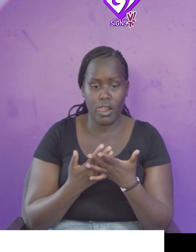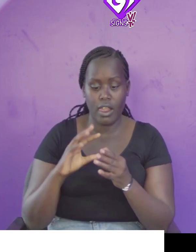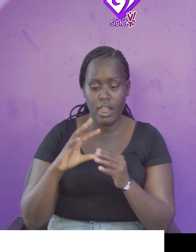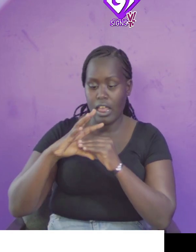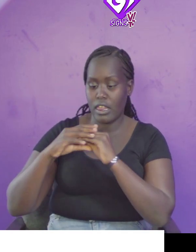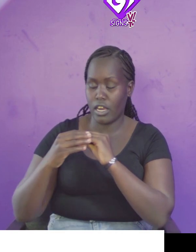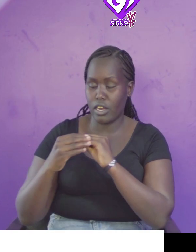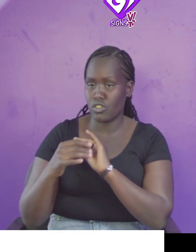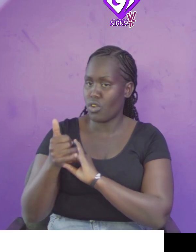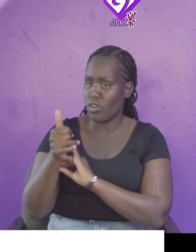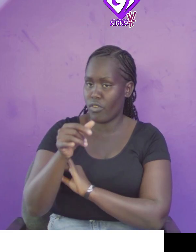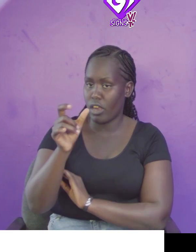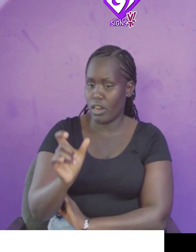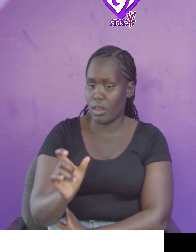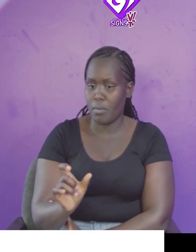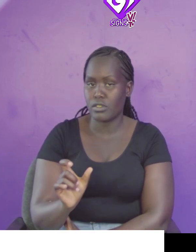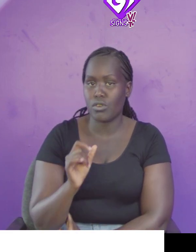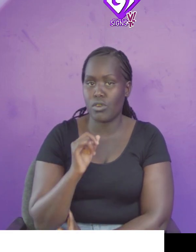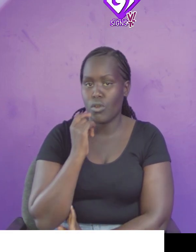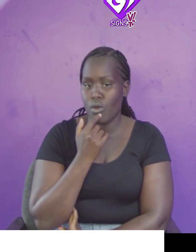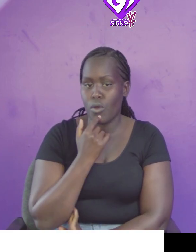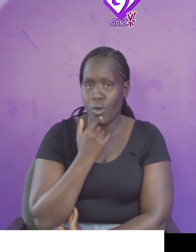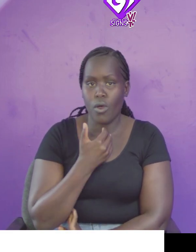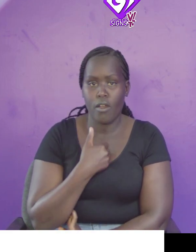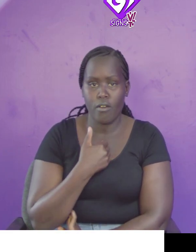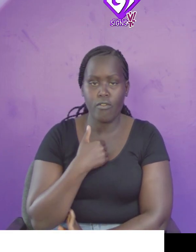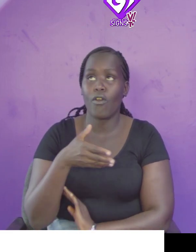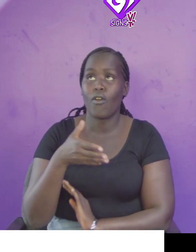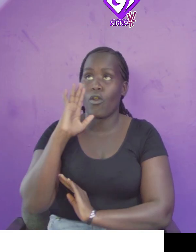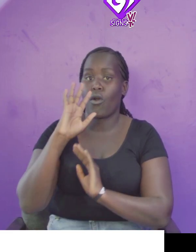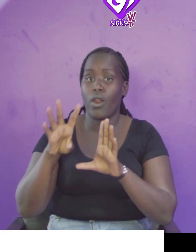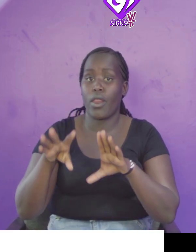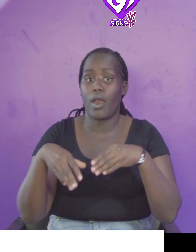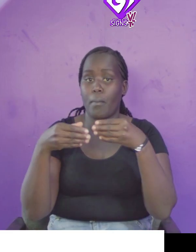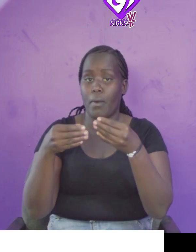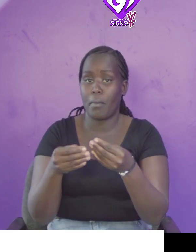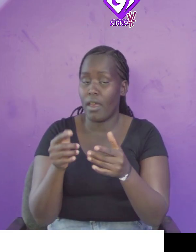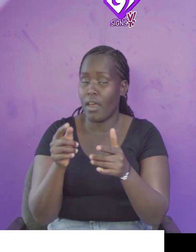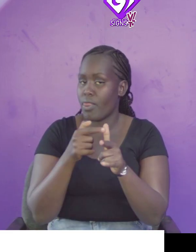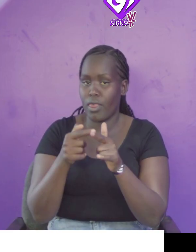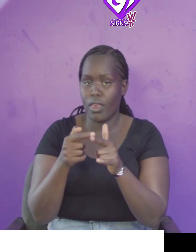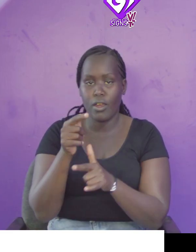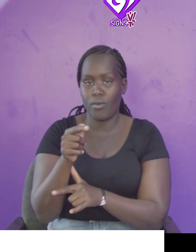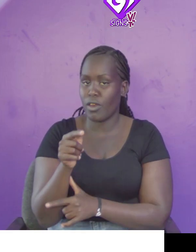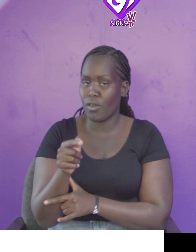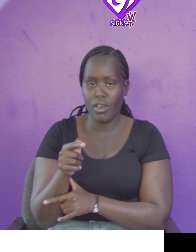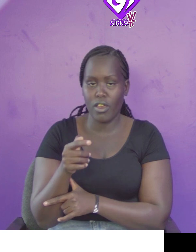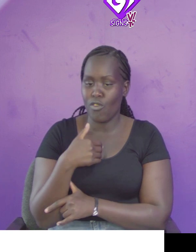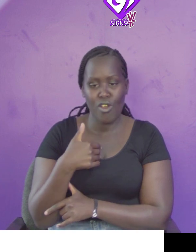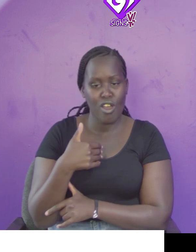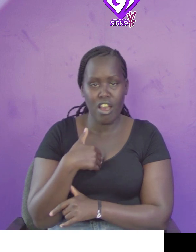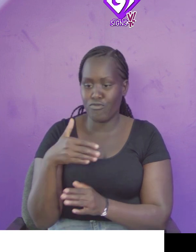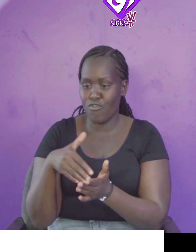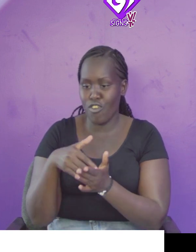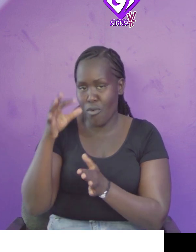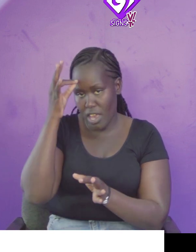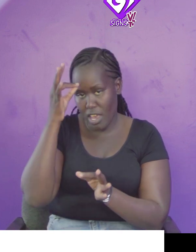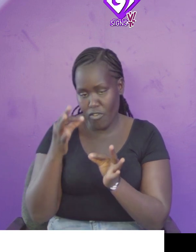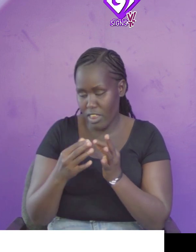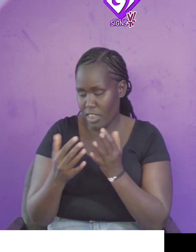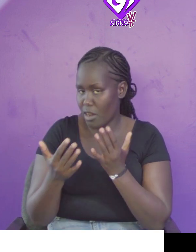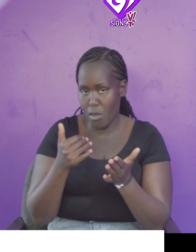yeyote ambaye Allah subhanahu wa ta'ala ndiye amempa, basi wewe una udhaifu wa imani na kidogo kuna